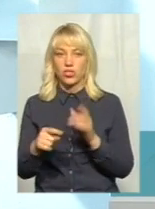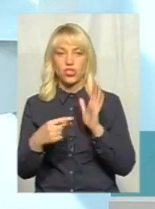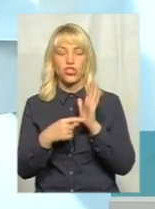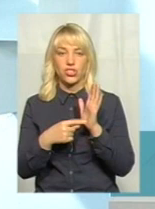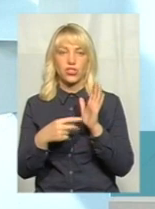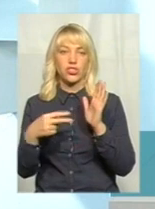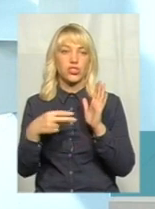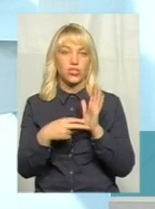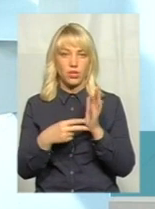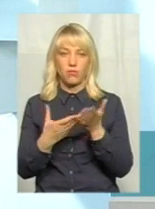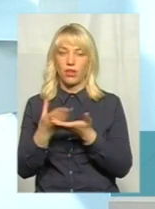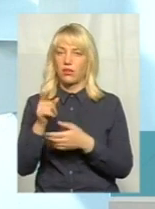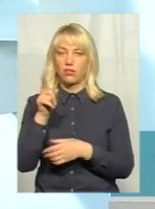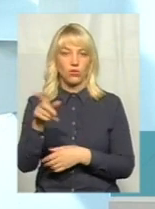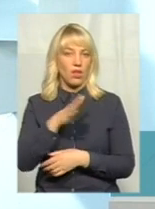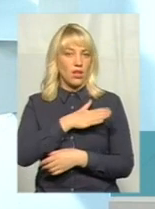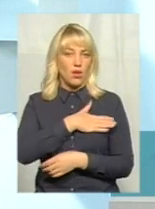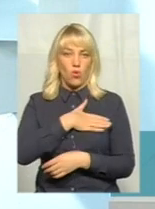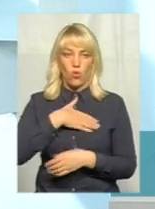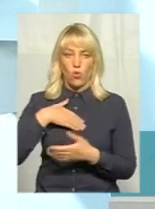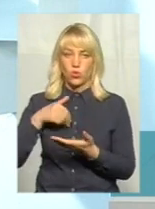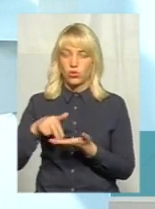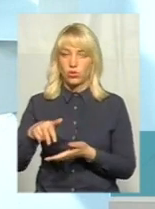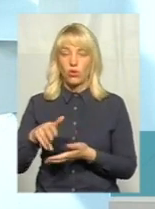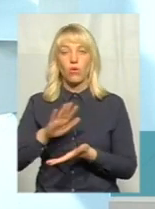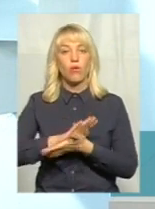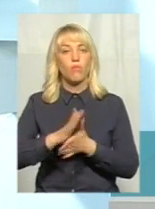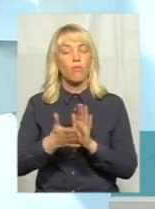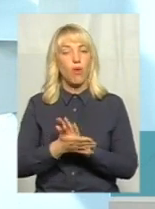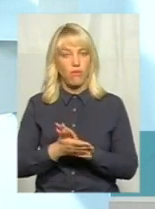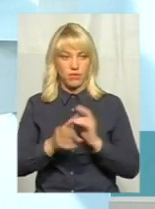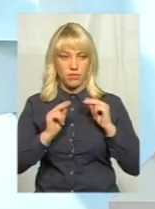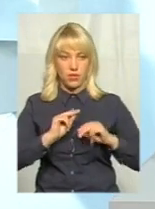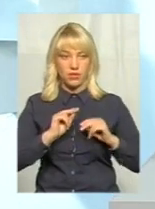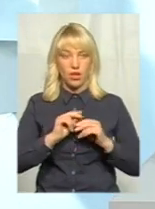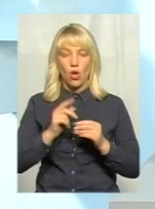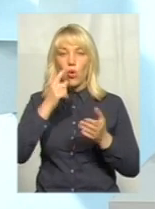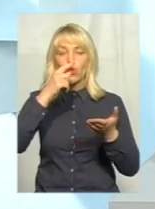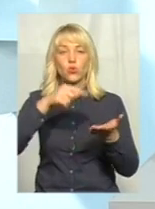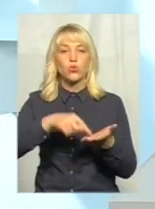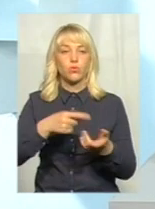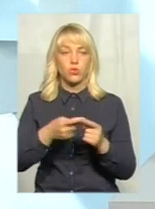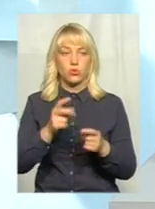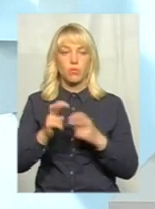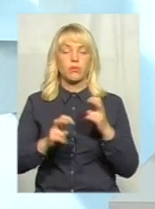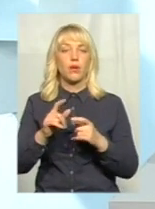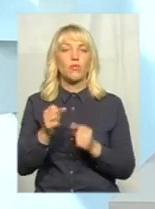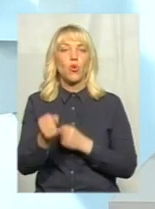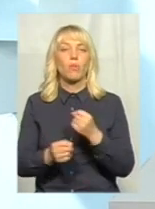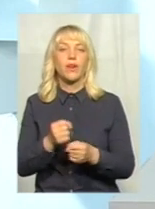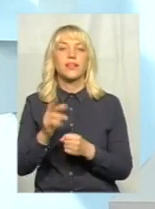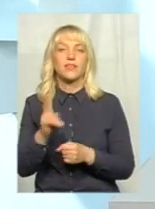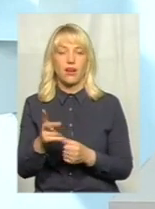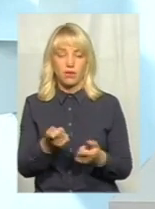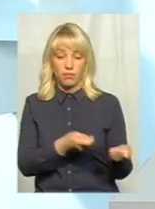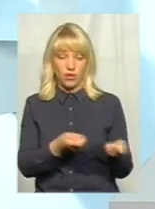і 7 платять, і туди не хочуть йти. Умови праці, доступність цього підприємства, як добиратися, на деякі підвозять. Вже дуже